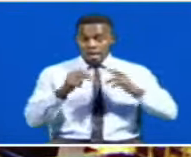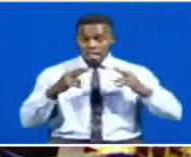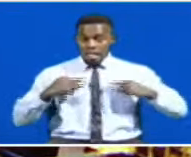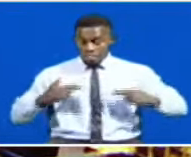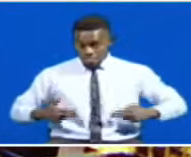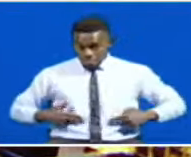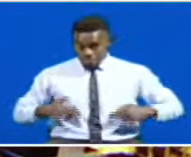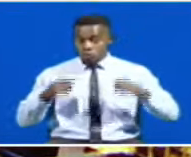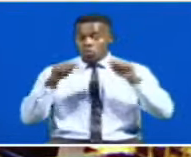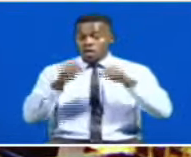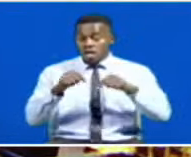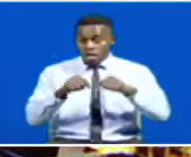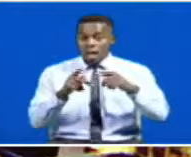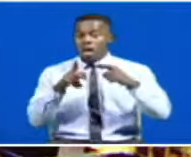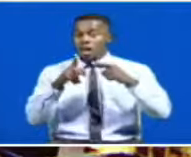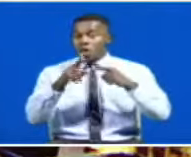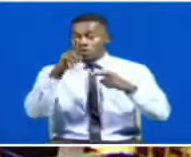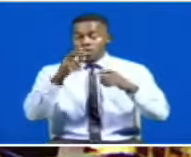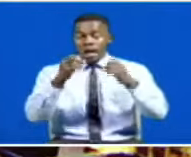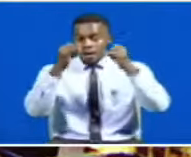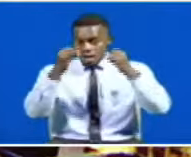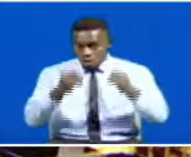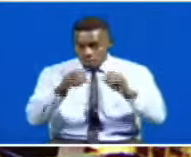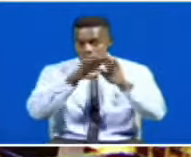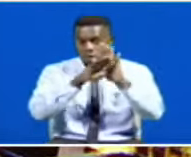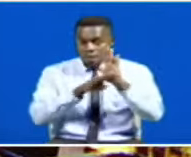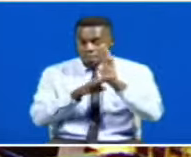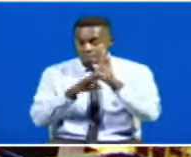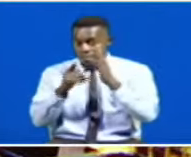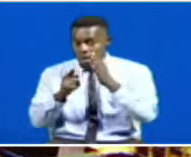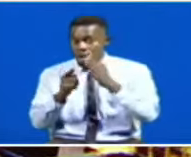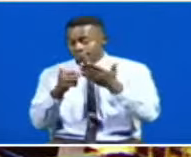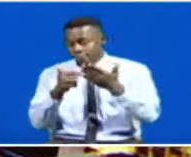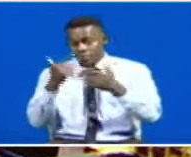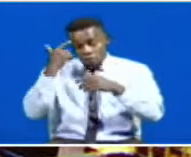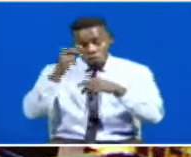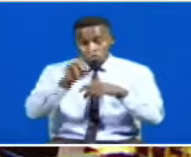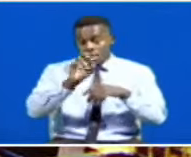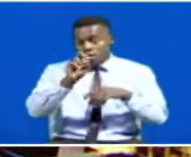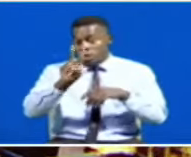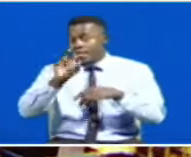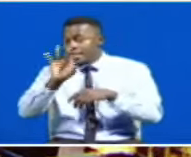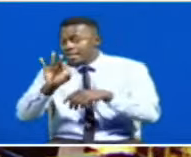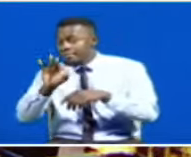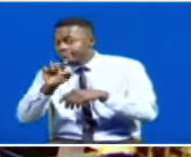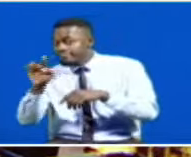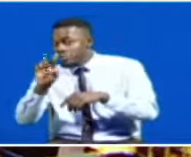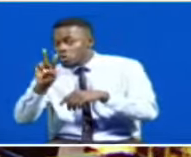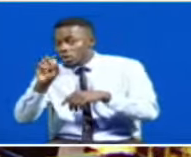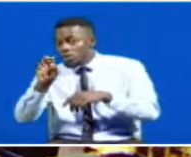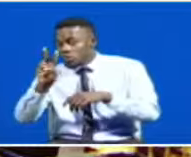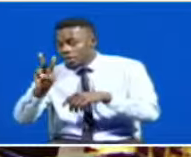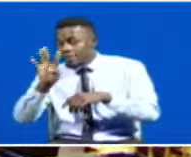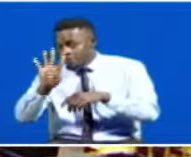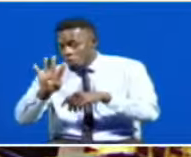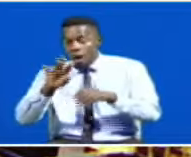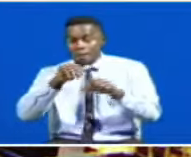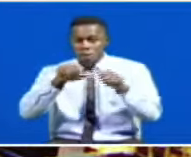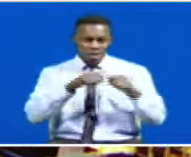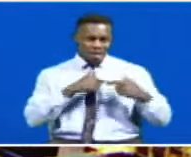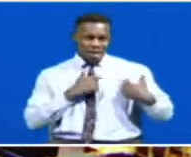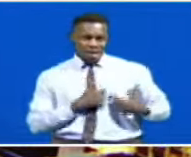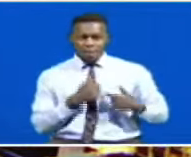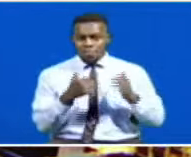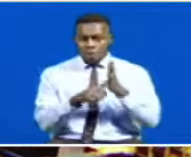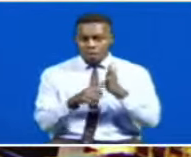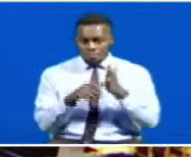mwaka 2024 mwaka 2028 kuhusu kifua kikuu, ukoma na matatizo ya mapafu katika jitihada